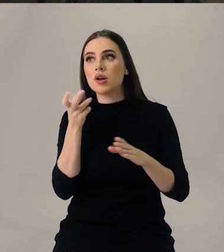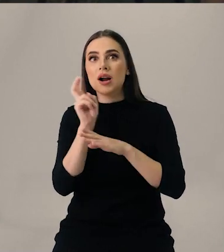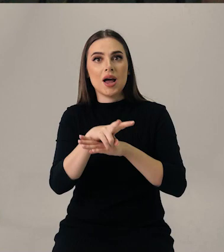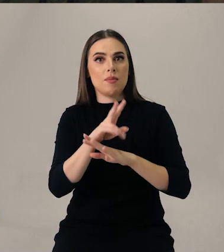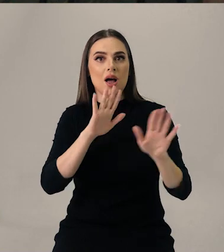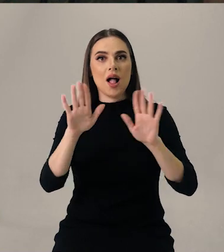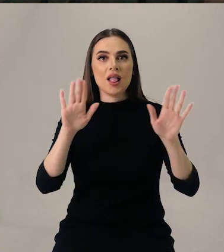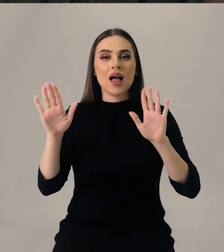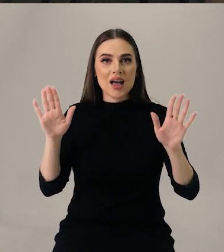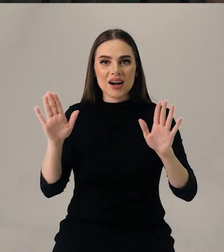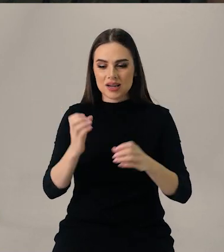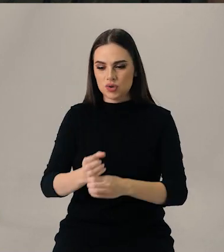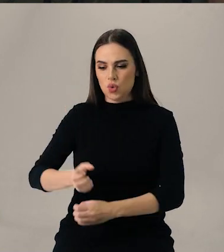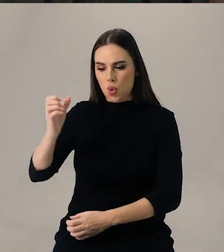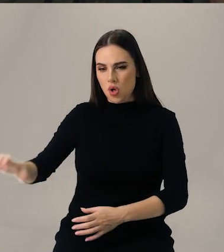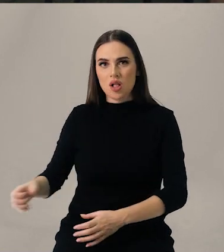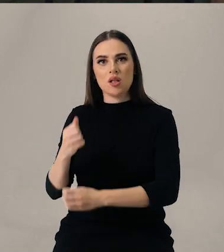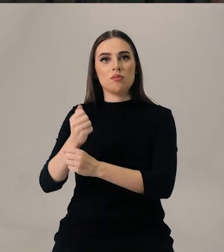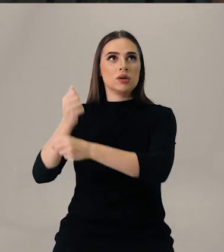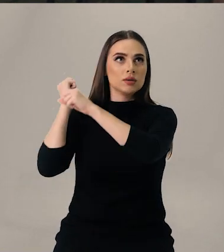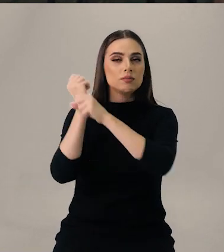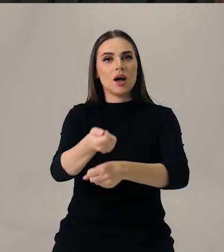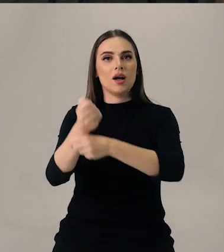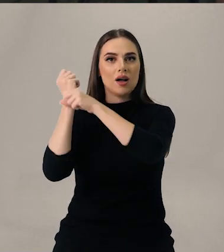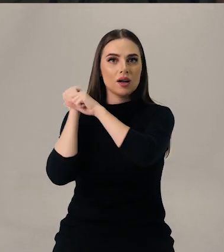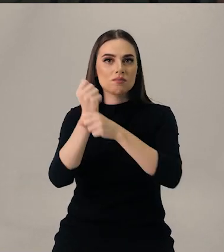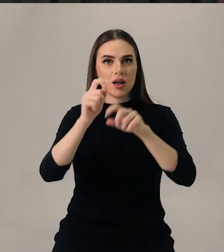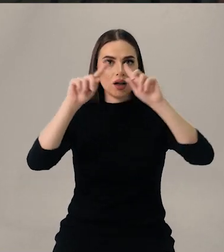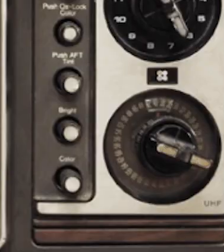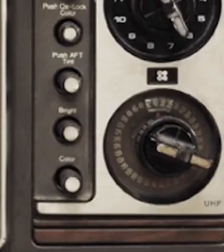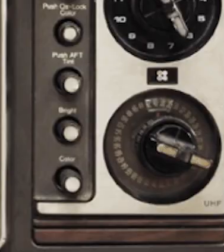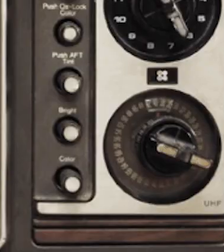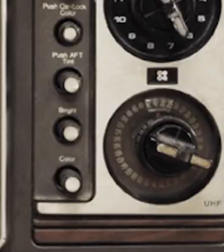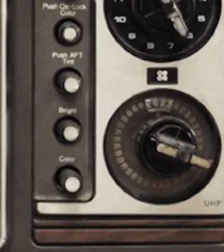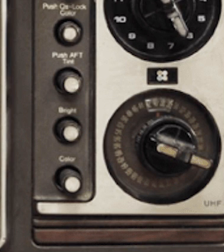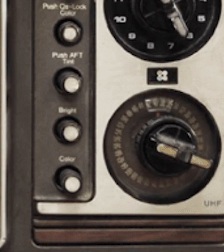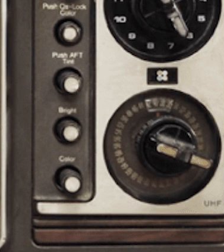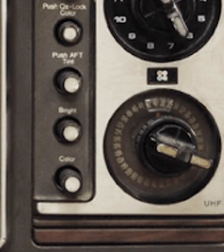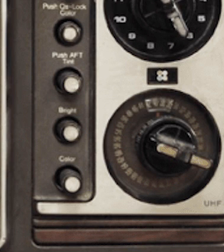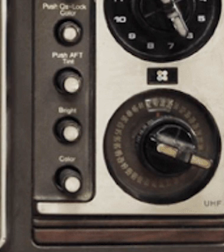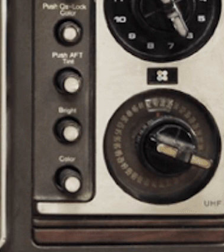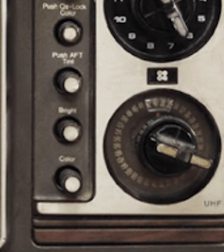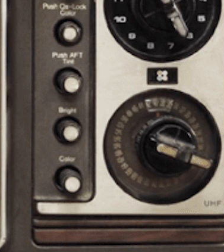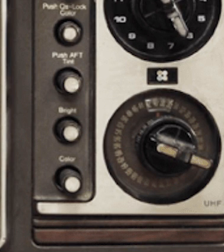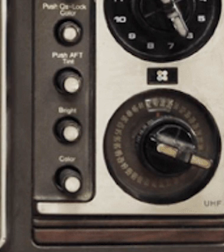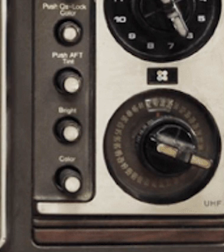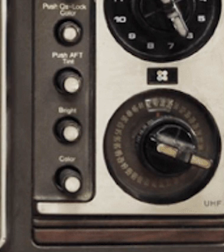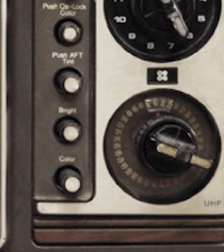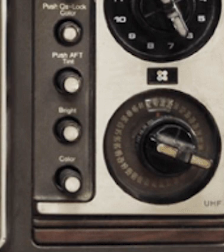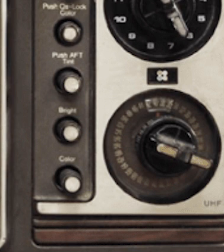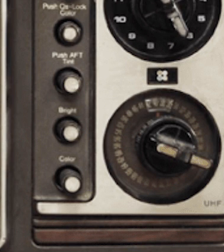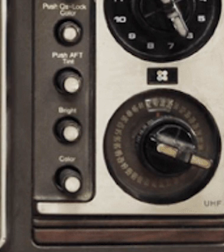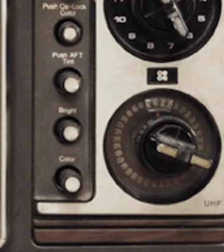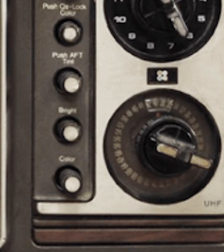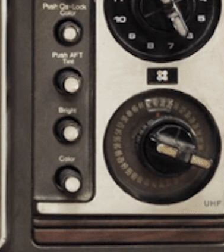из столбиков металлической стойки ограждения и несколько раз ударил по картине. Это «Добро в эфире», и мы начинаем с преступления, которое